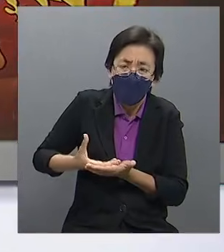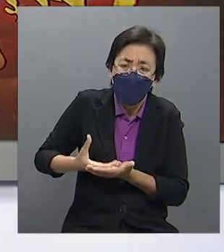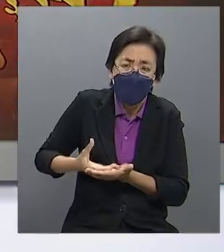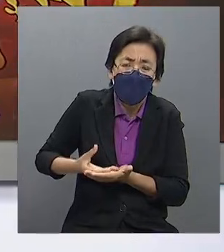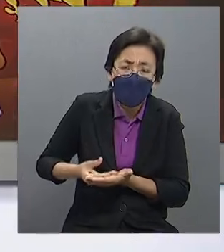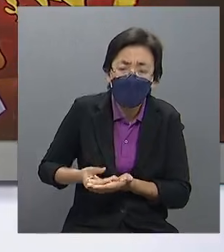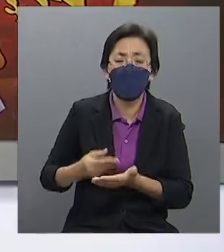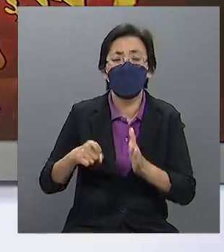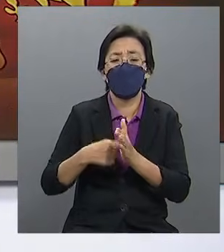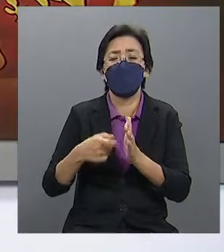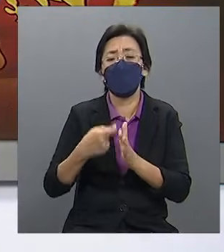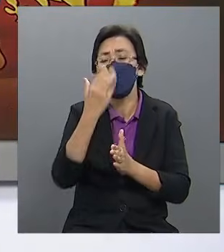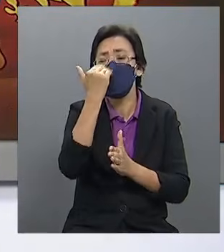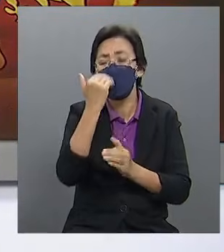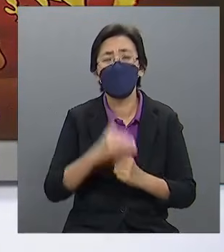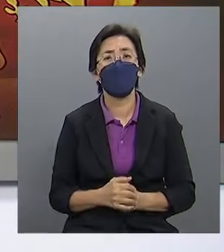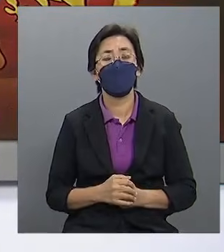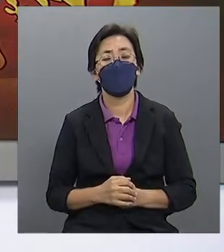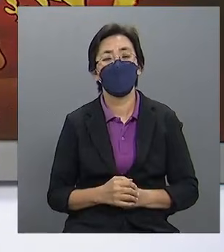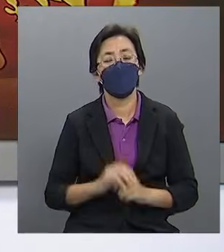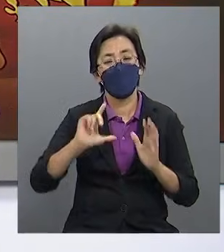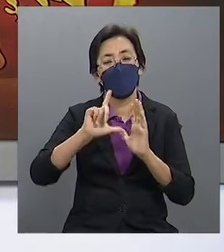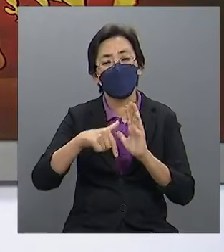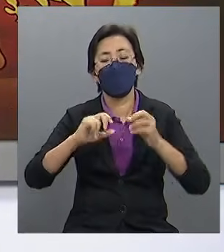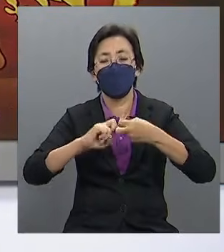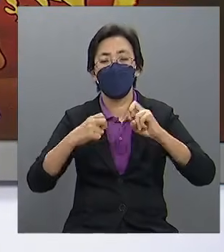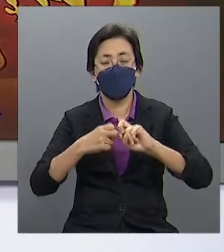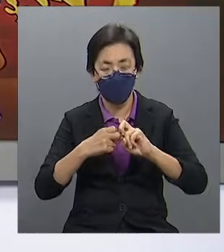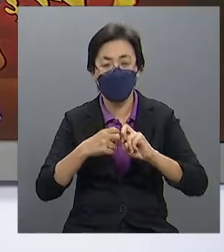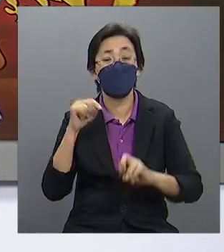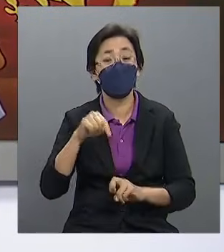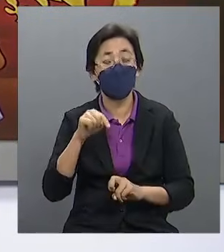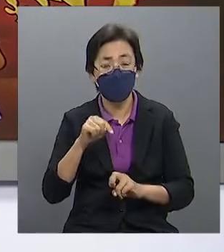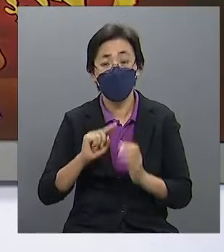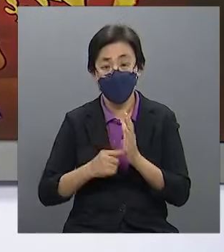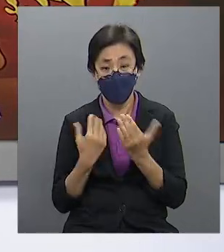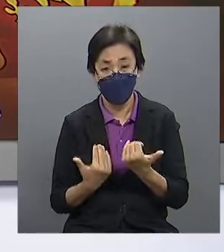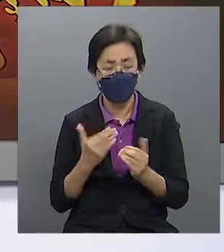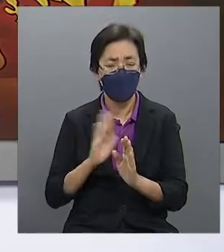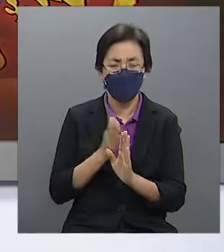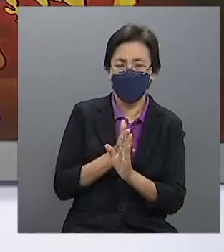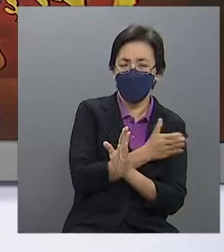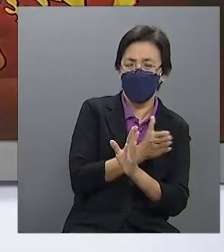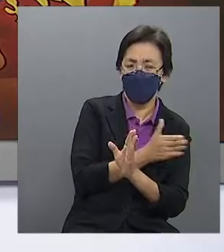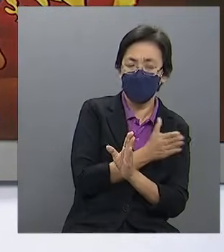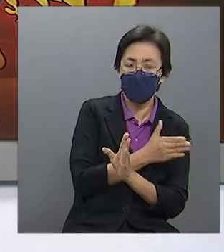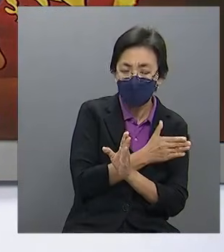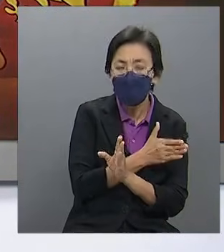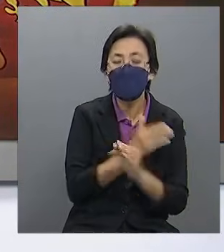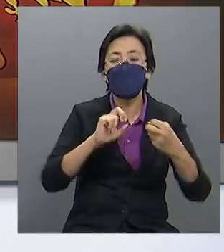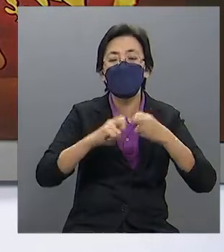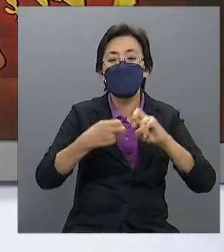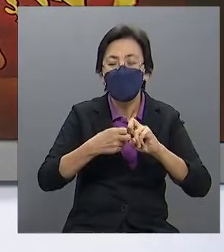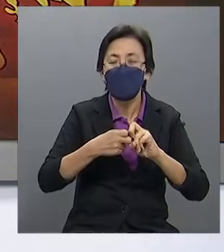ดได้ว่าศรีลังกาเคราะห์ซ้ำกรรมซัดนะคะเพราะว่าวิกฤตนี้ไม่ได้เพิ่งเกิดขึ้นอย่างที่บอกไปแต่เป็นผลพวงของวิกฤตซ้อนวิกฤตค่ะ